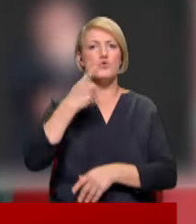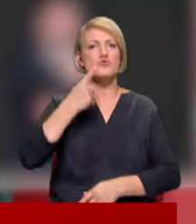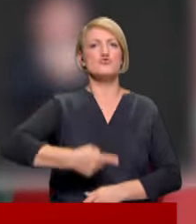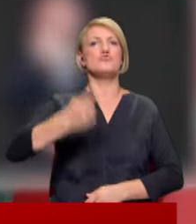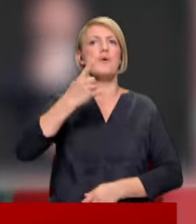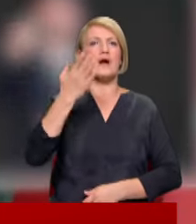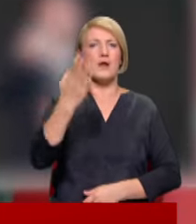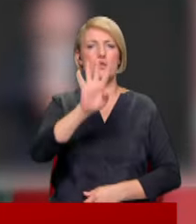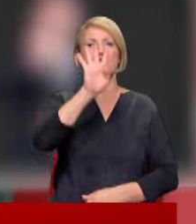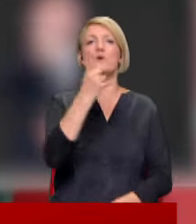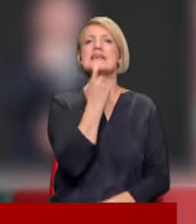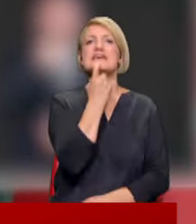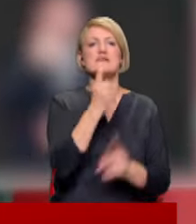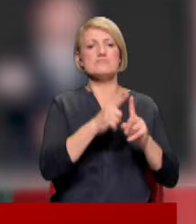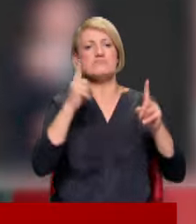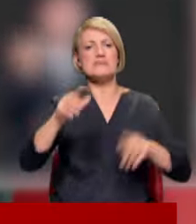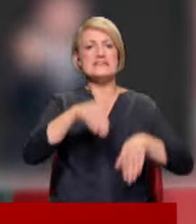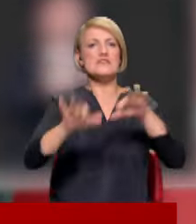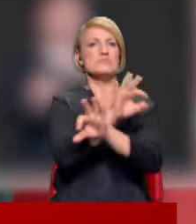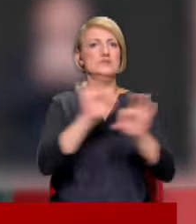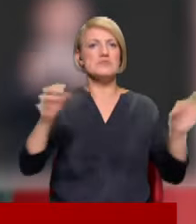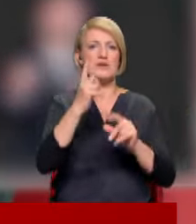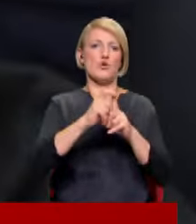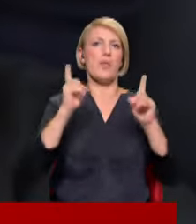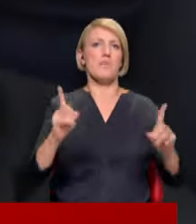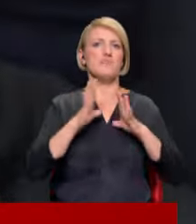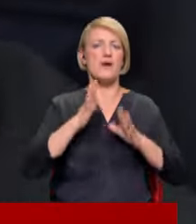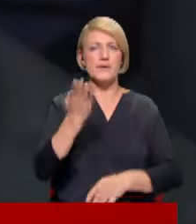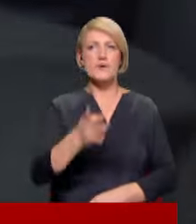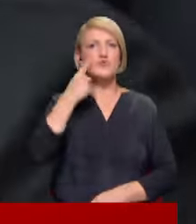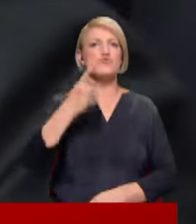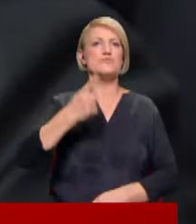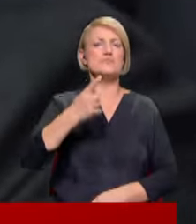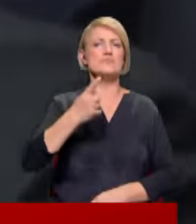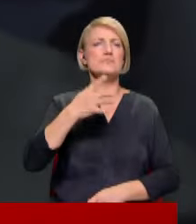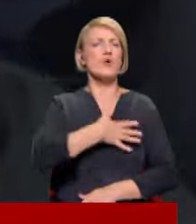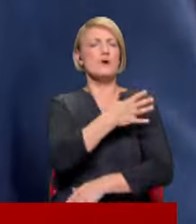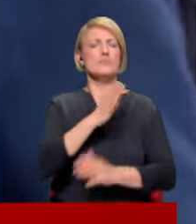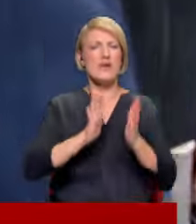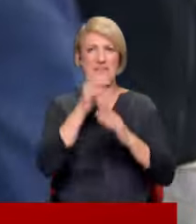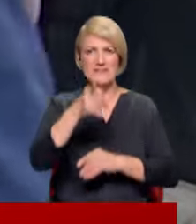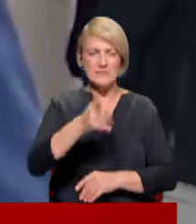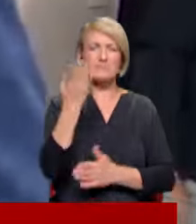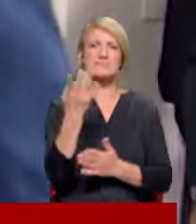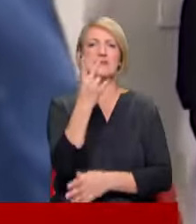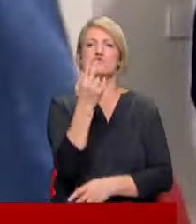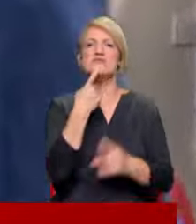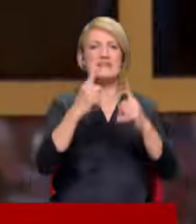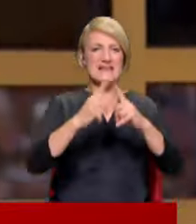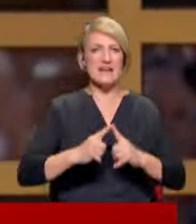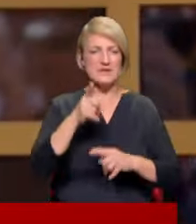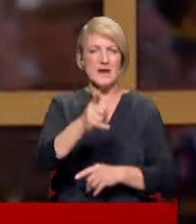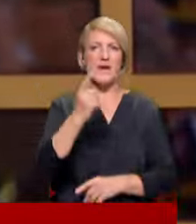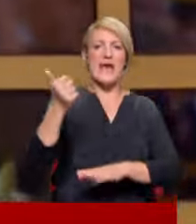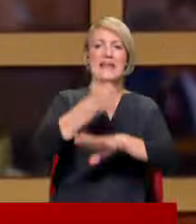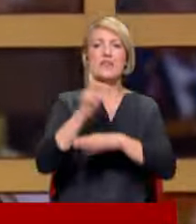cumhurbaşkanlığında 4 yıllık seçimsiz bir dönem vardır muhalefetin yoğunlaşan Erken seçim çağrılarına 2 bu5 yıl hesabına